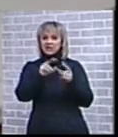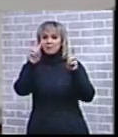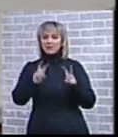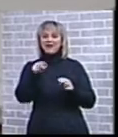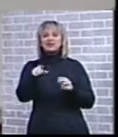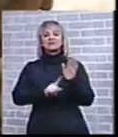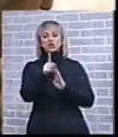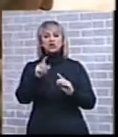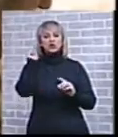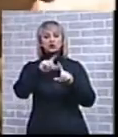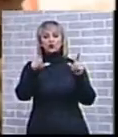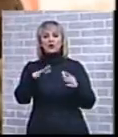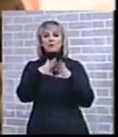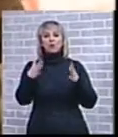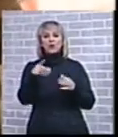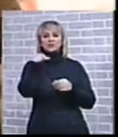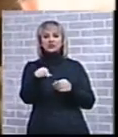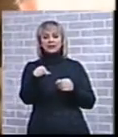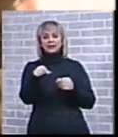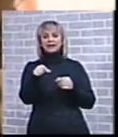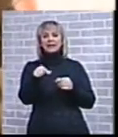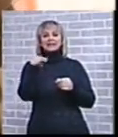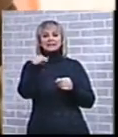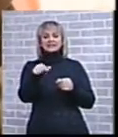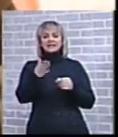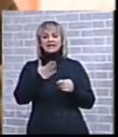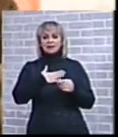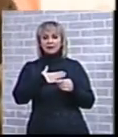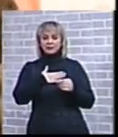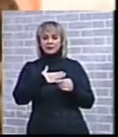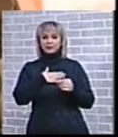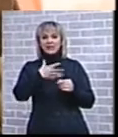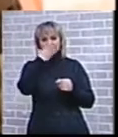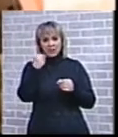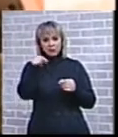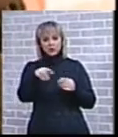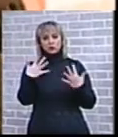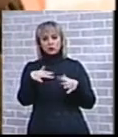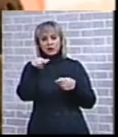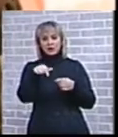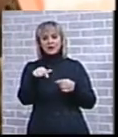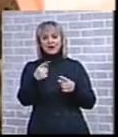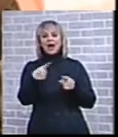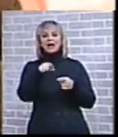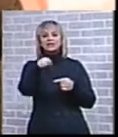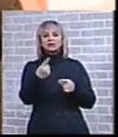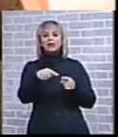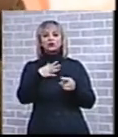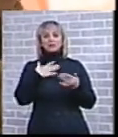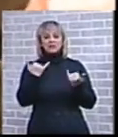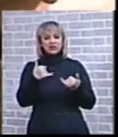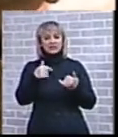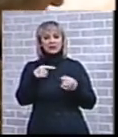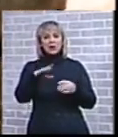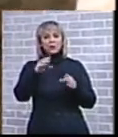Из начальной школы больше, потому что те я подзабыла уже, а вот которые мы проходим